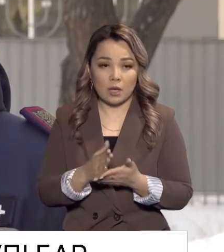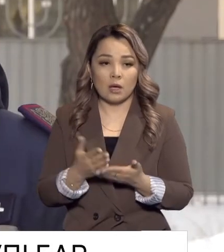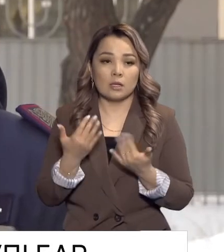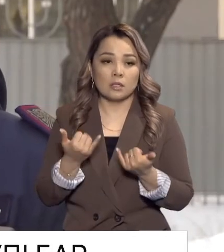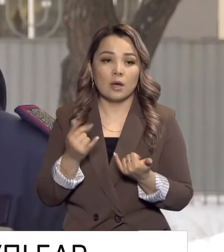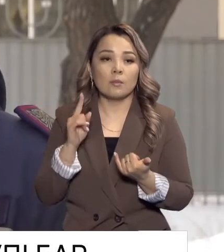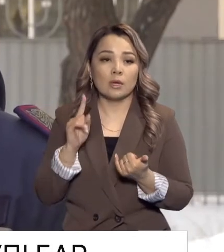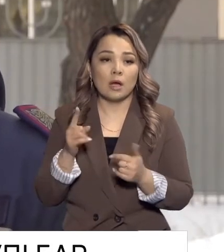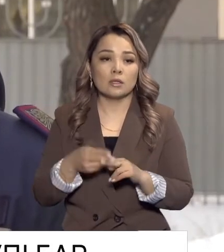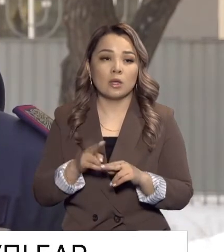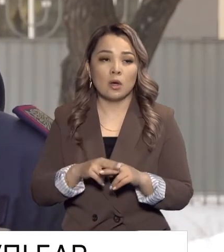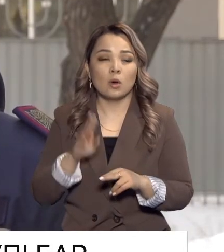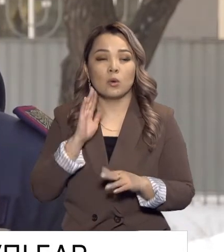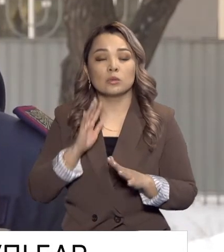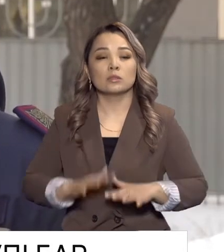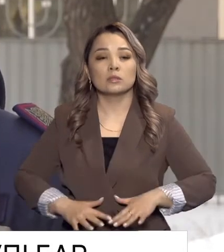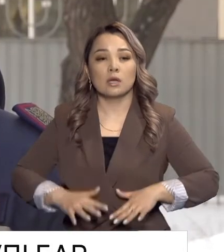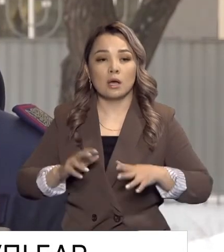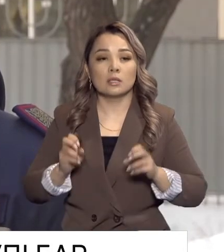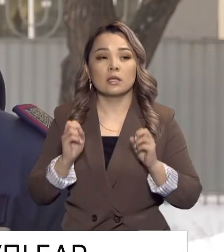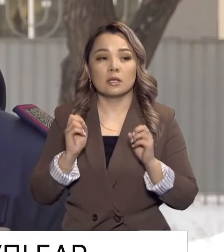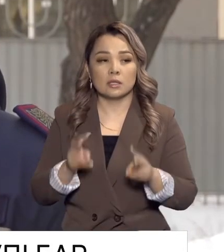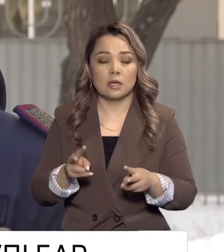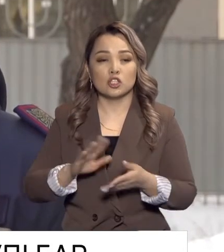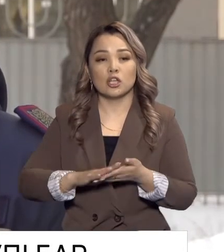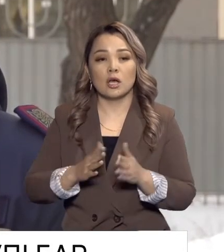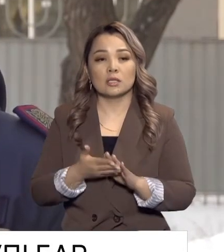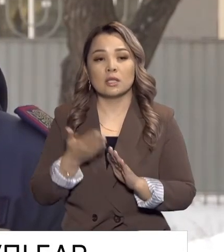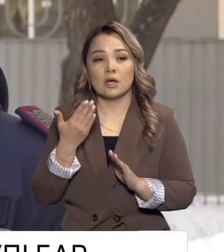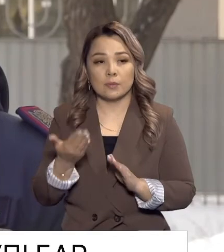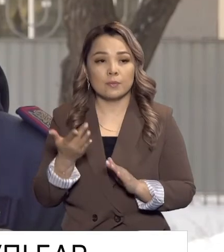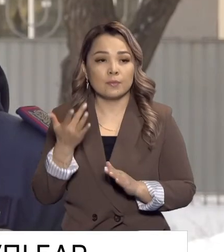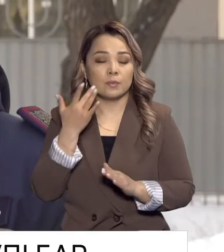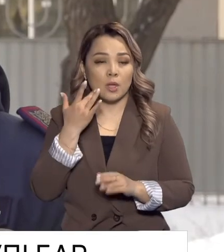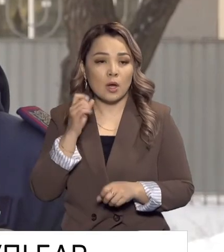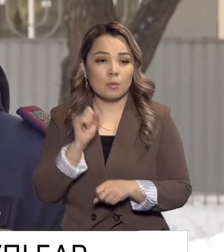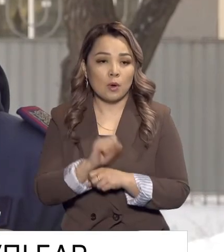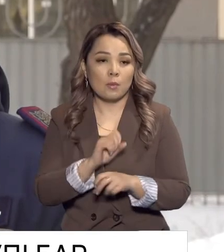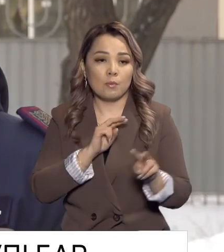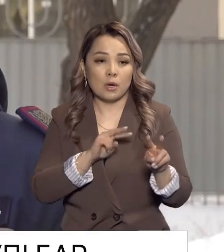bizde su tasqın kaupı jağdayı nemi monitoring pen baqılauda.